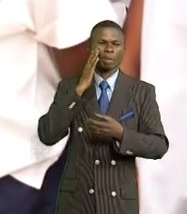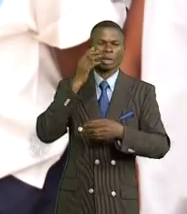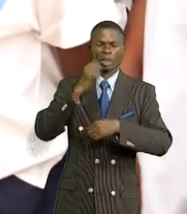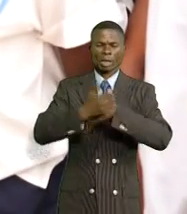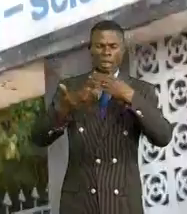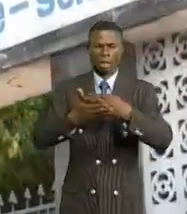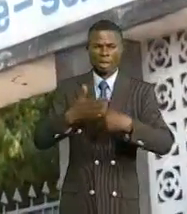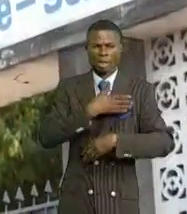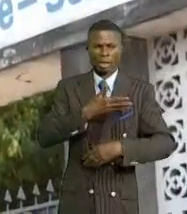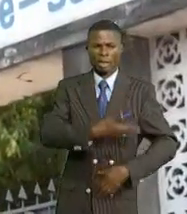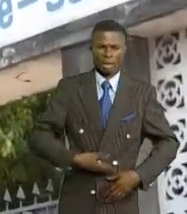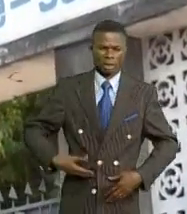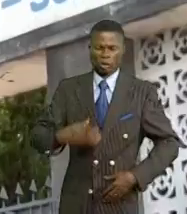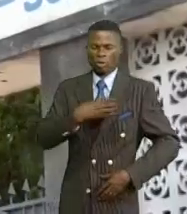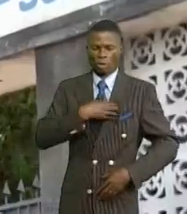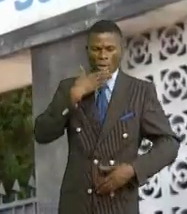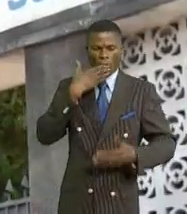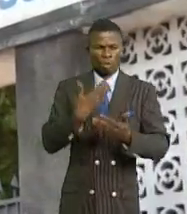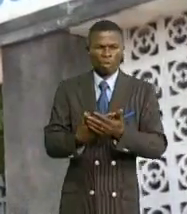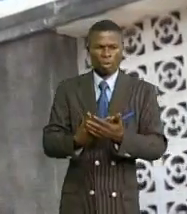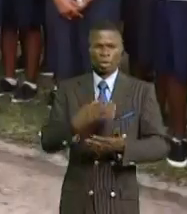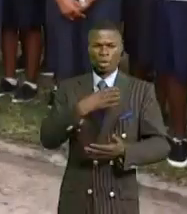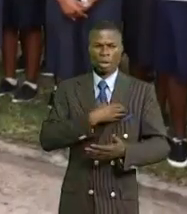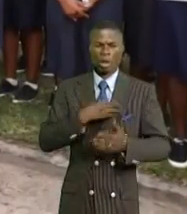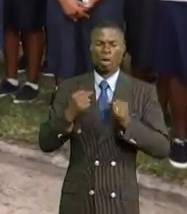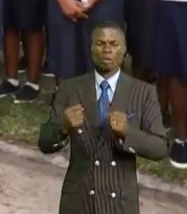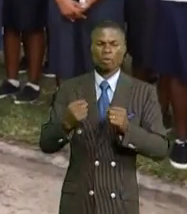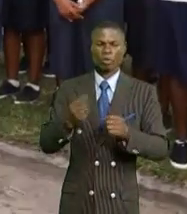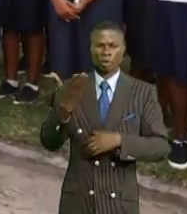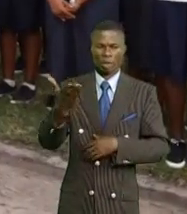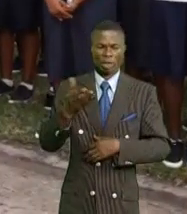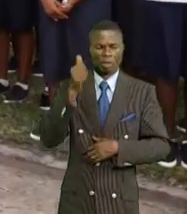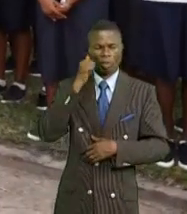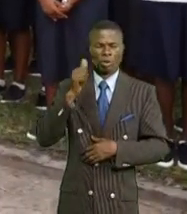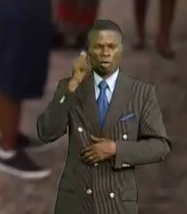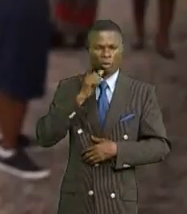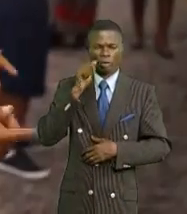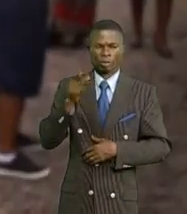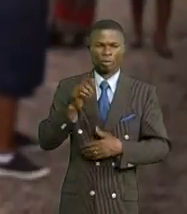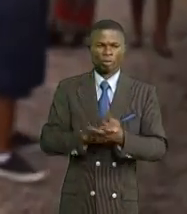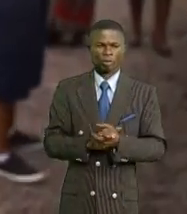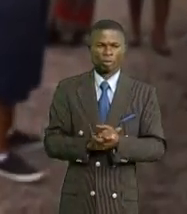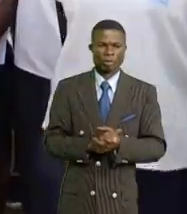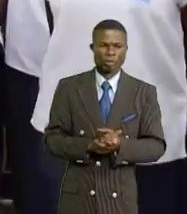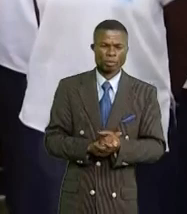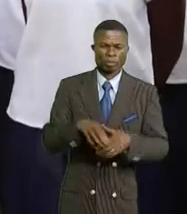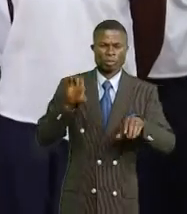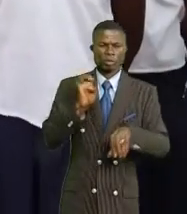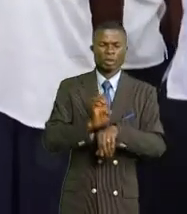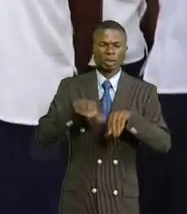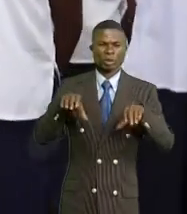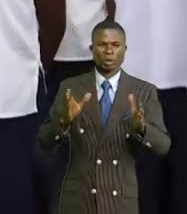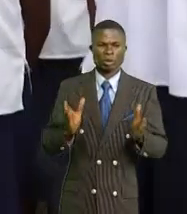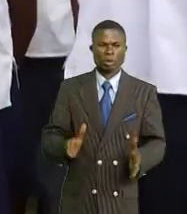plus tard lycée Motema Mpikwe, cœur vaillant. Femme de demain, l'église du Congo